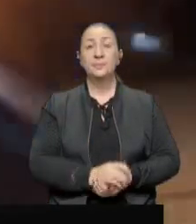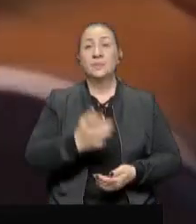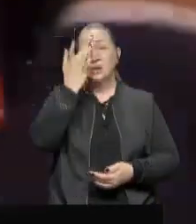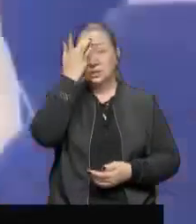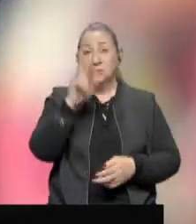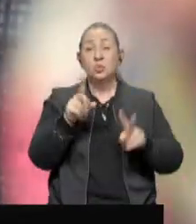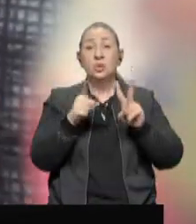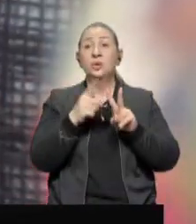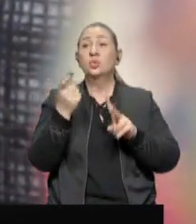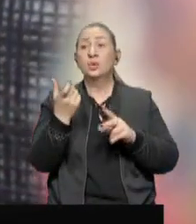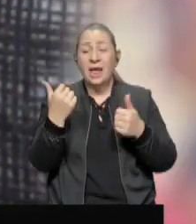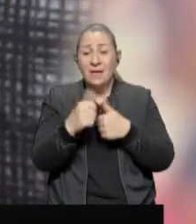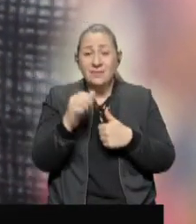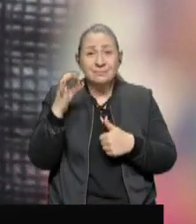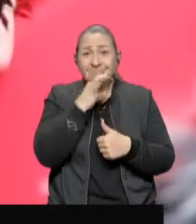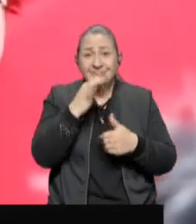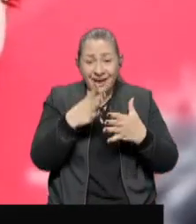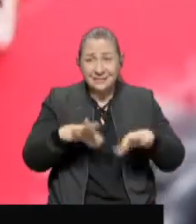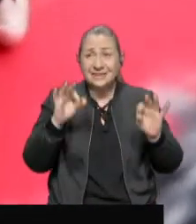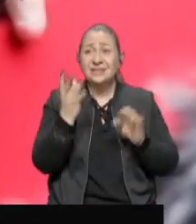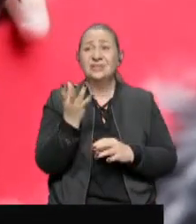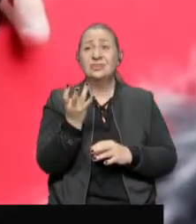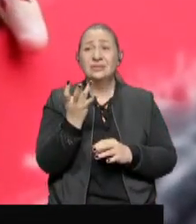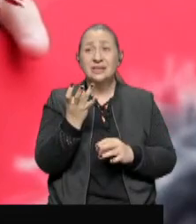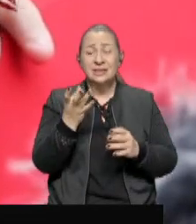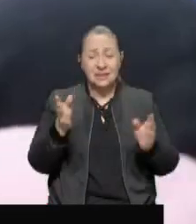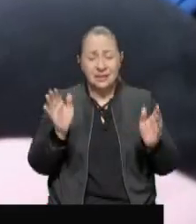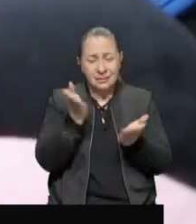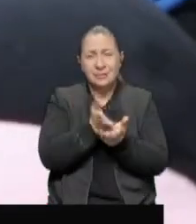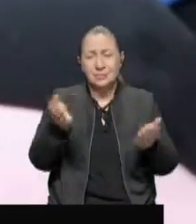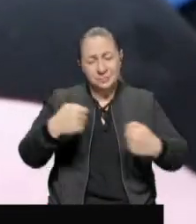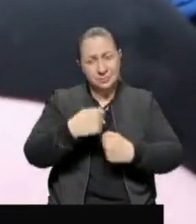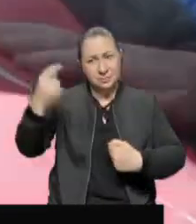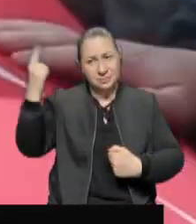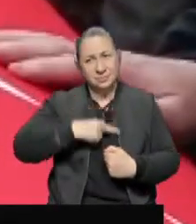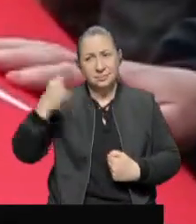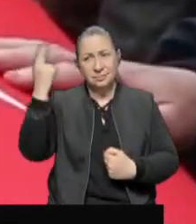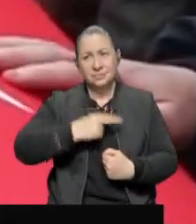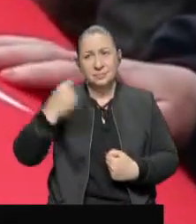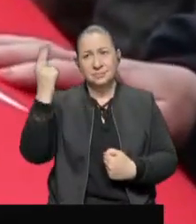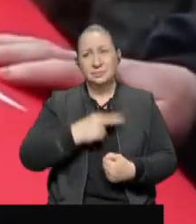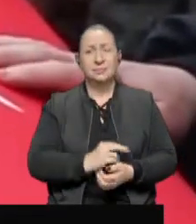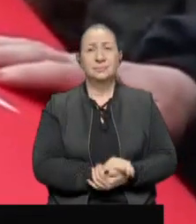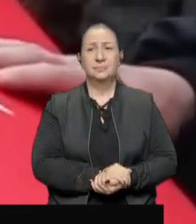Şehit Nurettin Uzun evlilik hazırlığındaydı. Nişanlısı tabutuna sarılıp gözyaşı döktü.